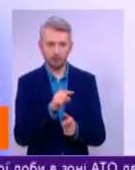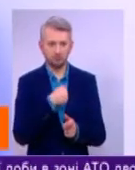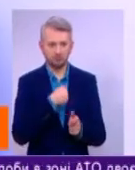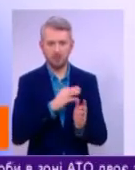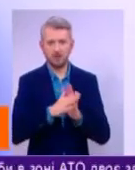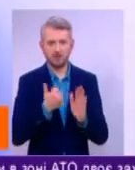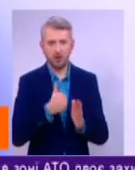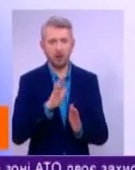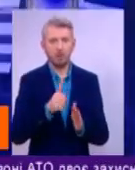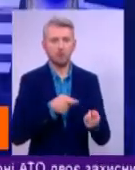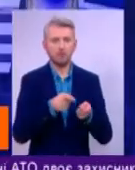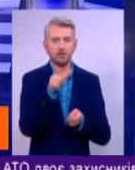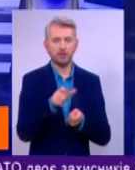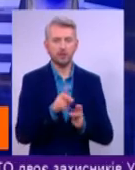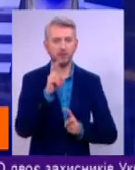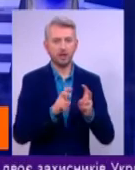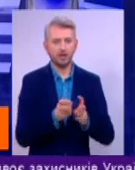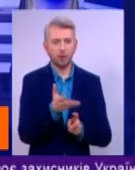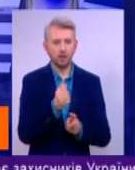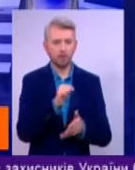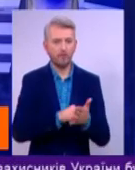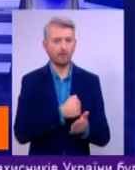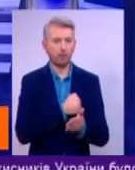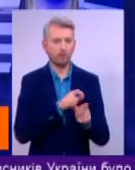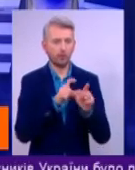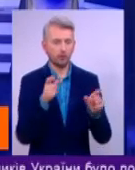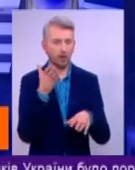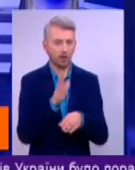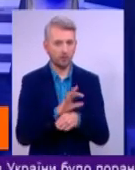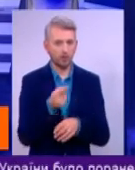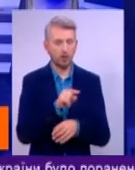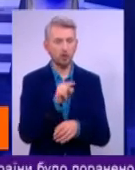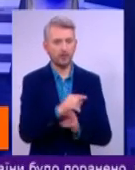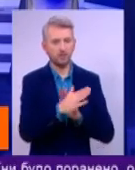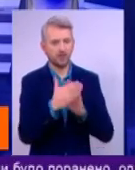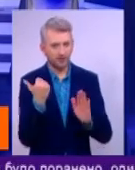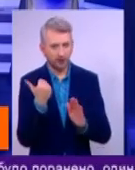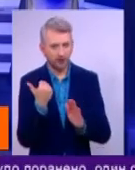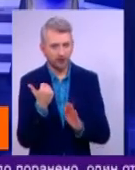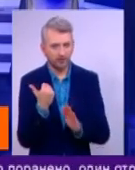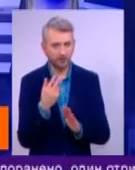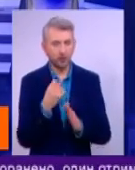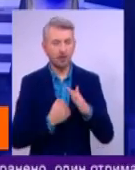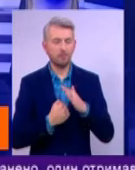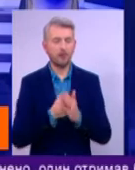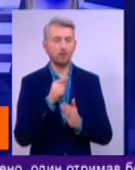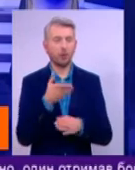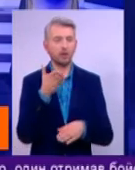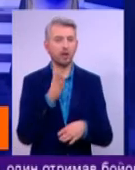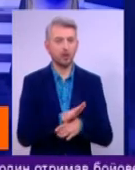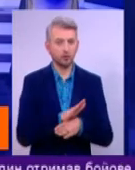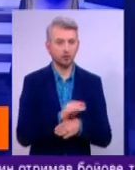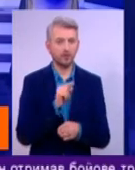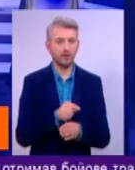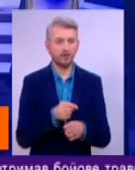службу. Потім керівник підприємства отримає від військового комісаріата наказ про те, що він призваний. Призваний на підставі цього наказу.